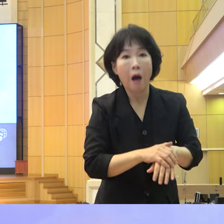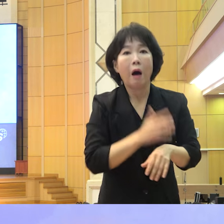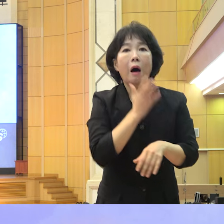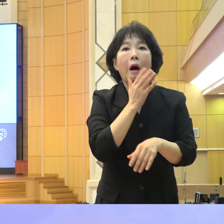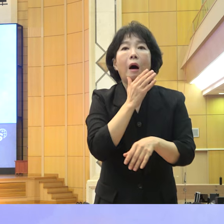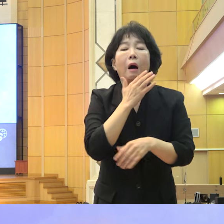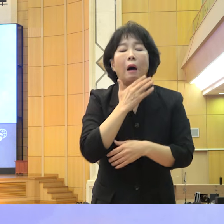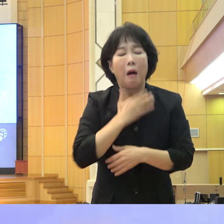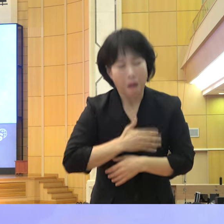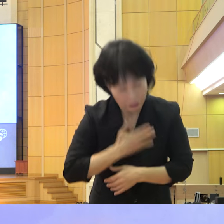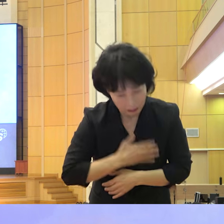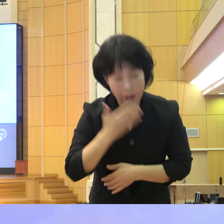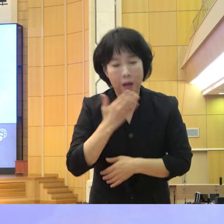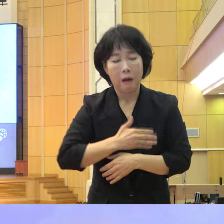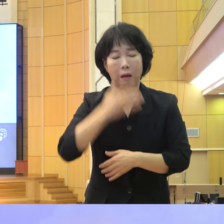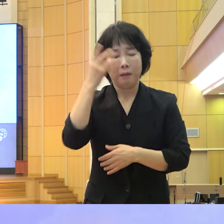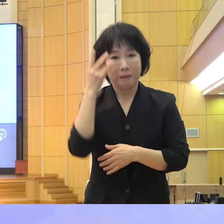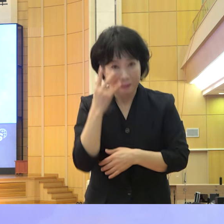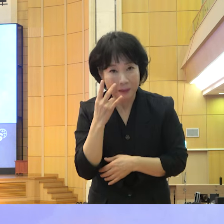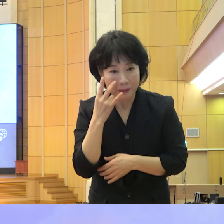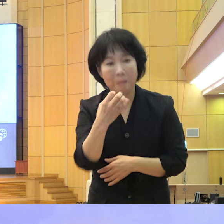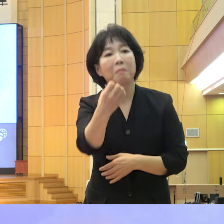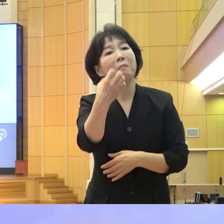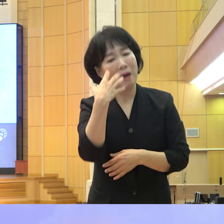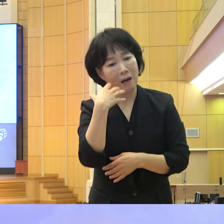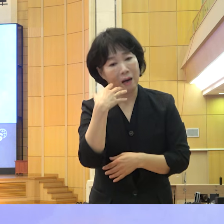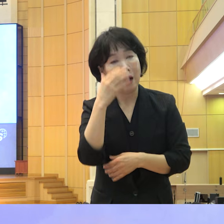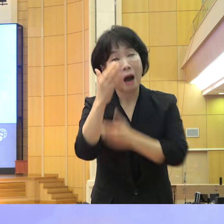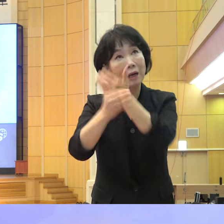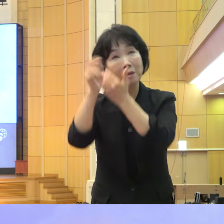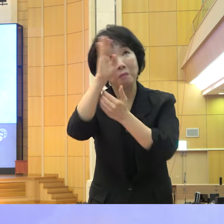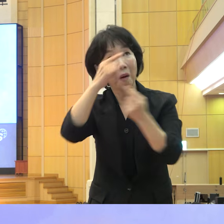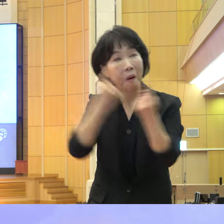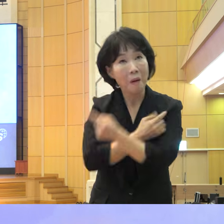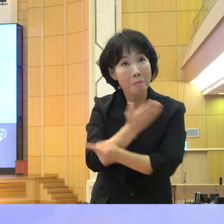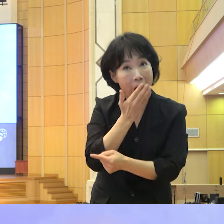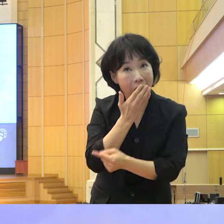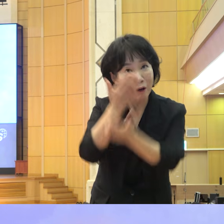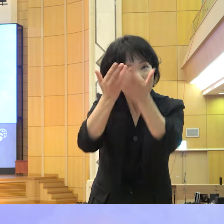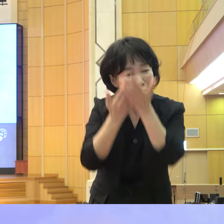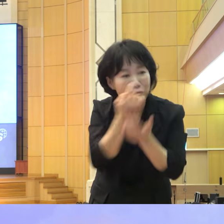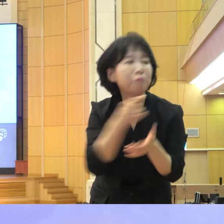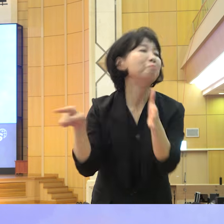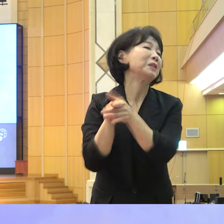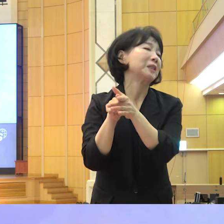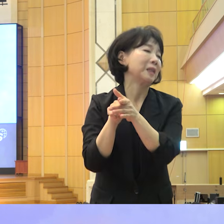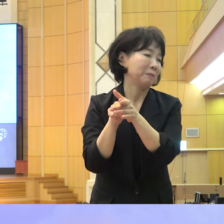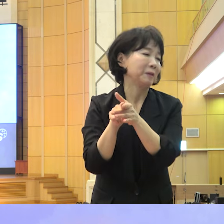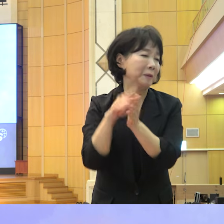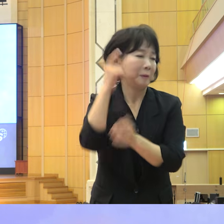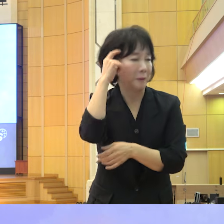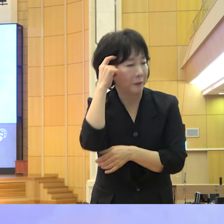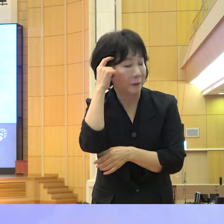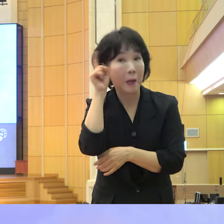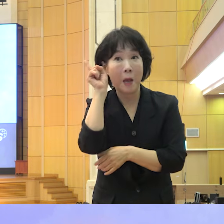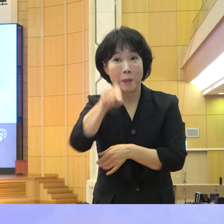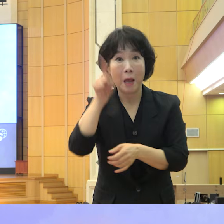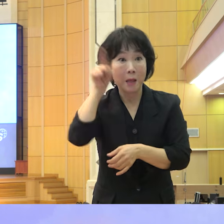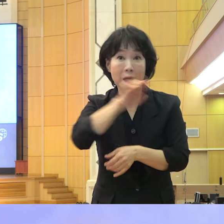알겠어요. 정말 주님께서 고쳐줄 믿고 제가